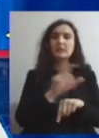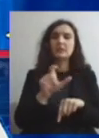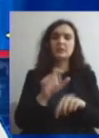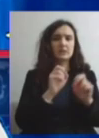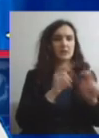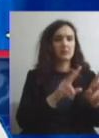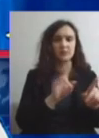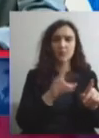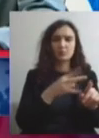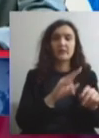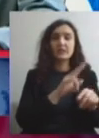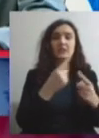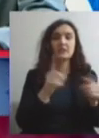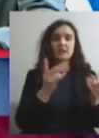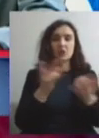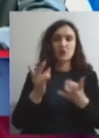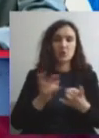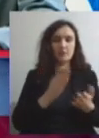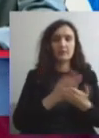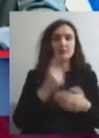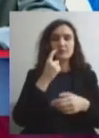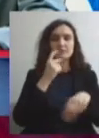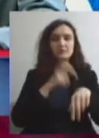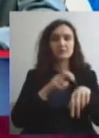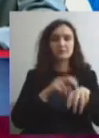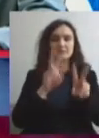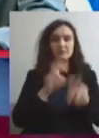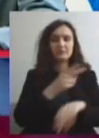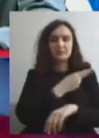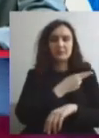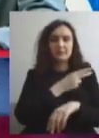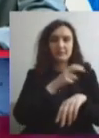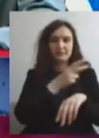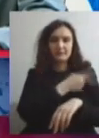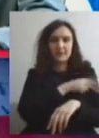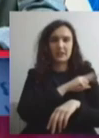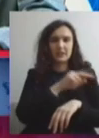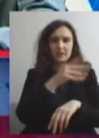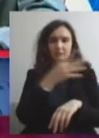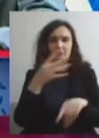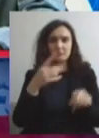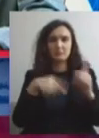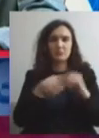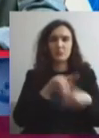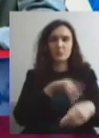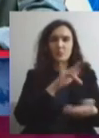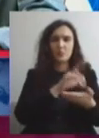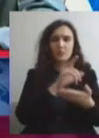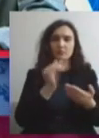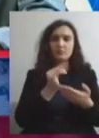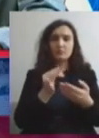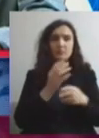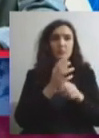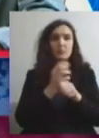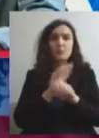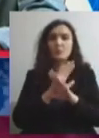სხვა საჭიროებები. სტომატოლოგიურ კლინიკებთან დაკავშირებითაც ძალიან ბევრ მოქალაქეს აინტერესებს აი ამ შეზღუდვების მოხსნის პარალელურად